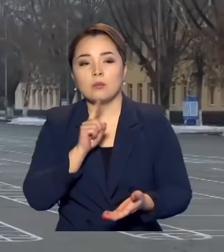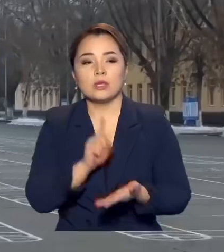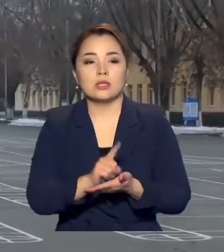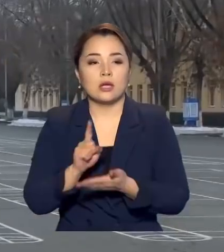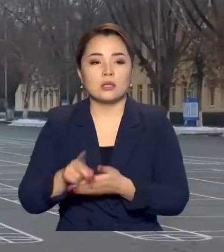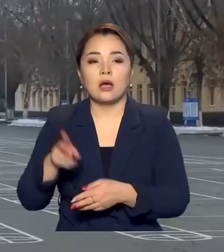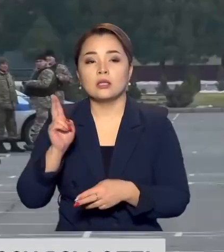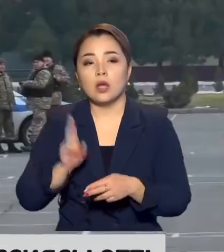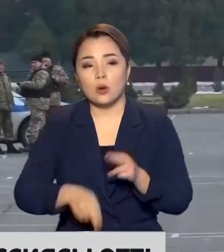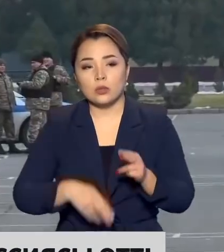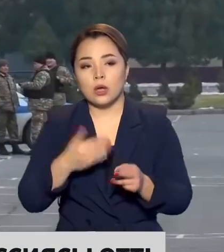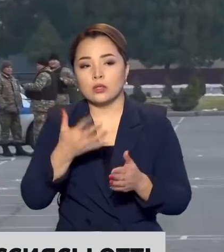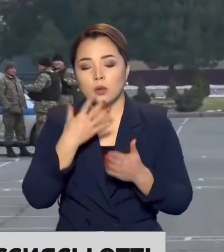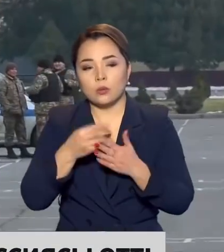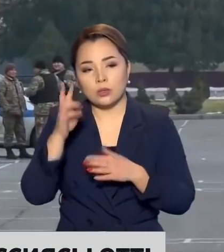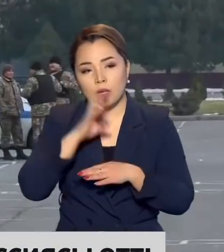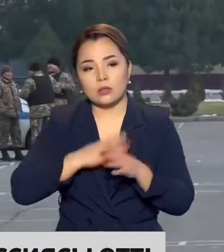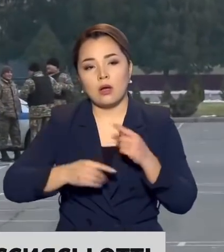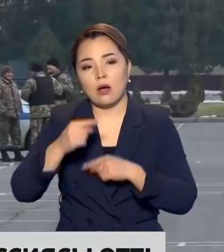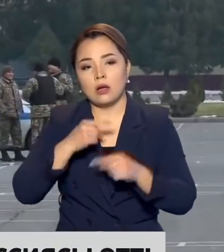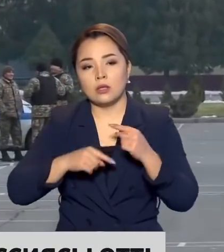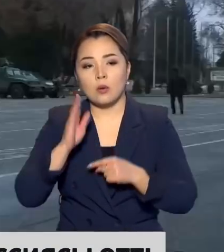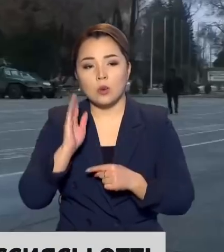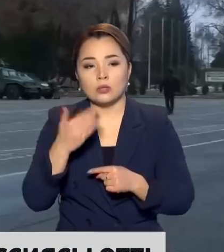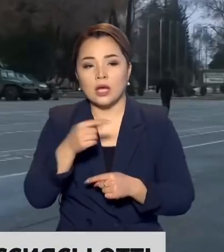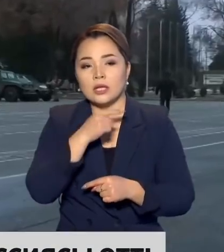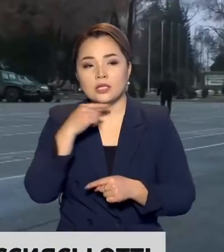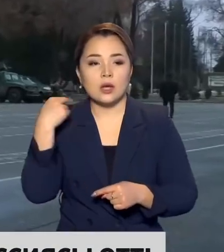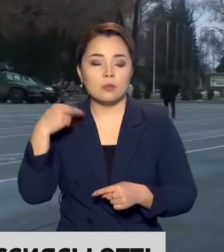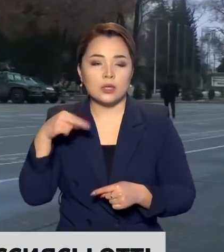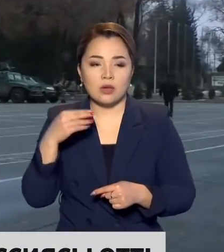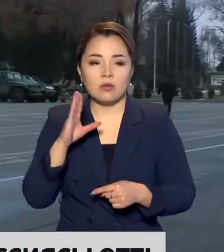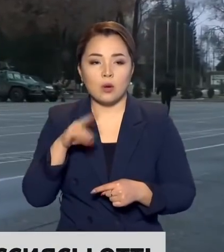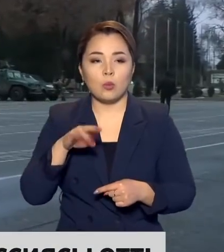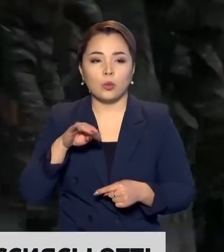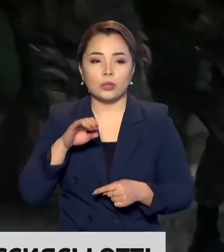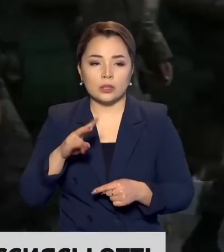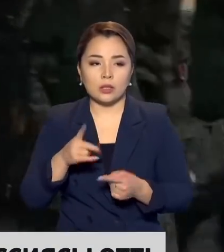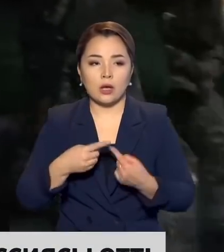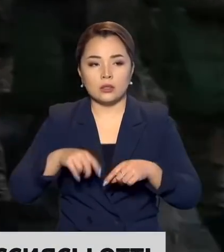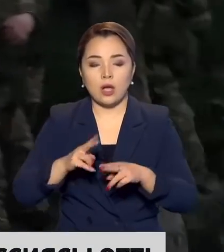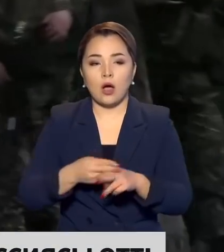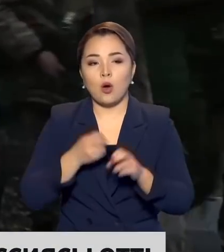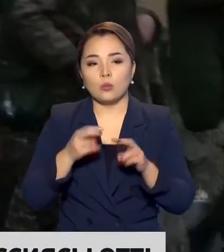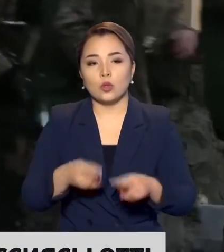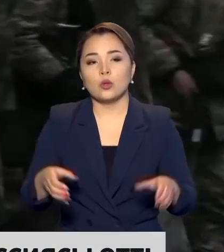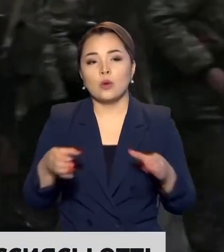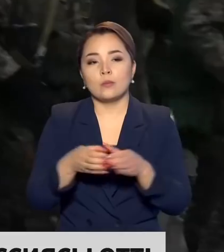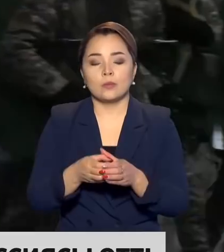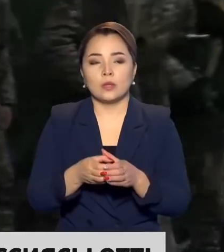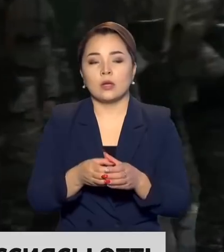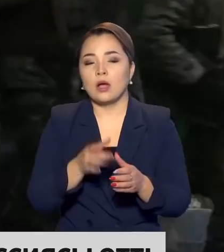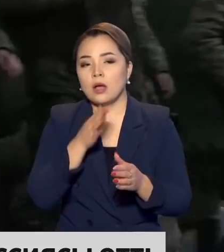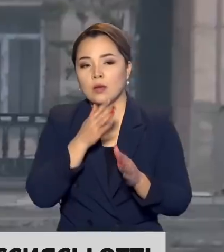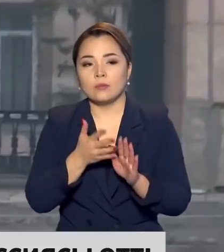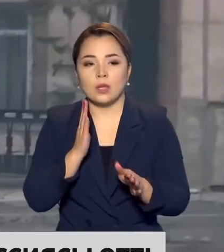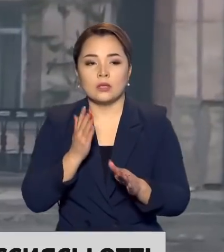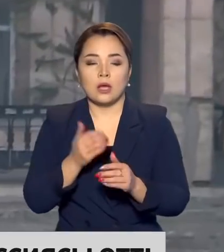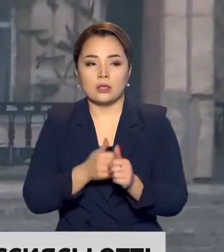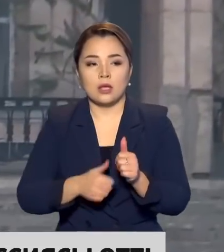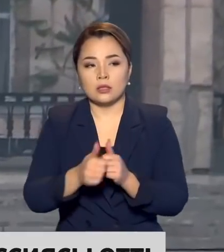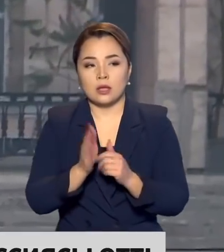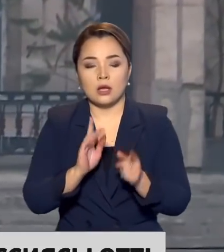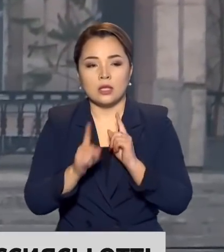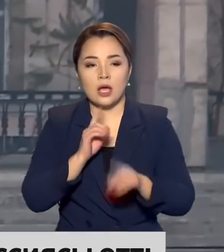міндеттері аяқталған соң өз елдеріне қайтады. Ресей президенті Владимир Путин ұжымдық қауіпсіздік кеңесінің кезектен тыс сессиясында осылай